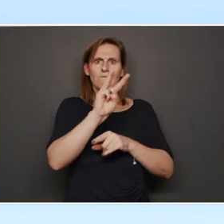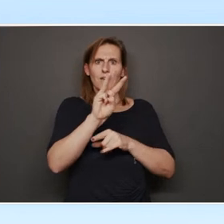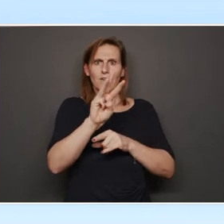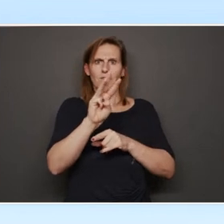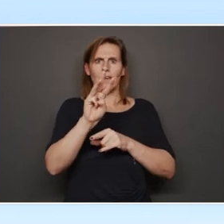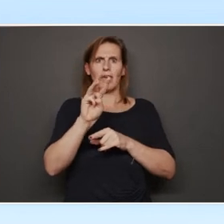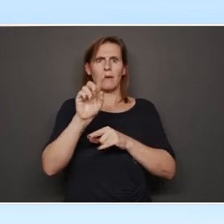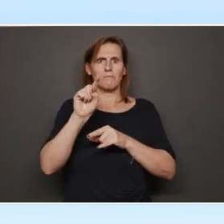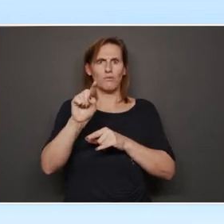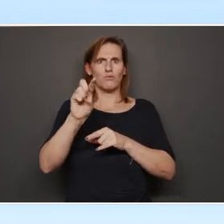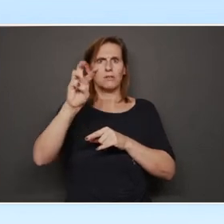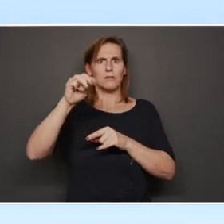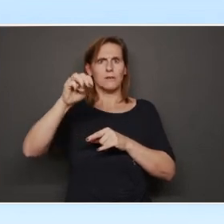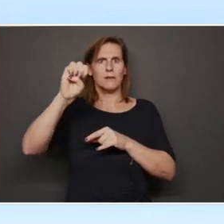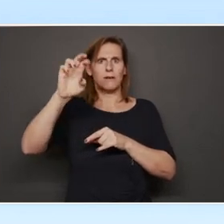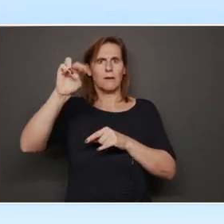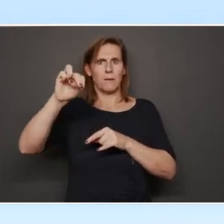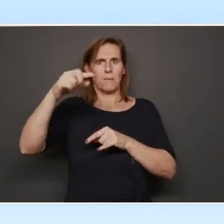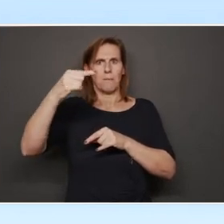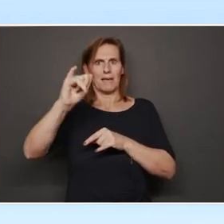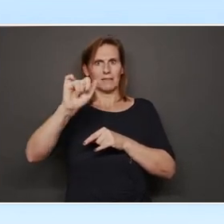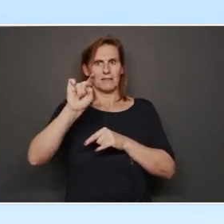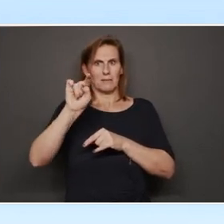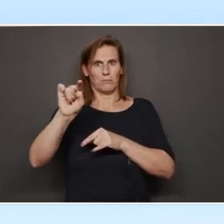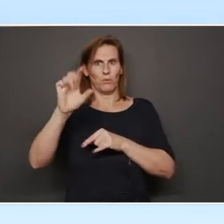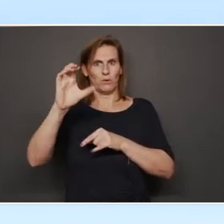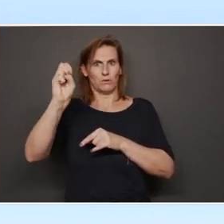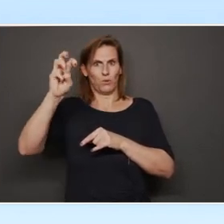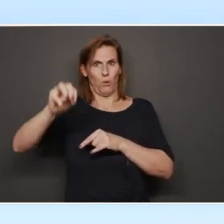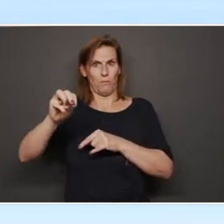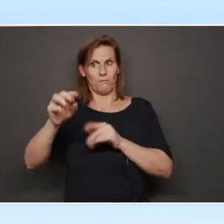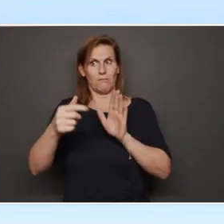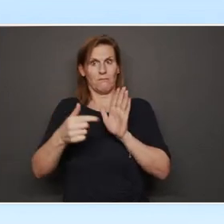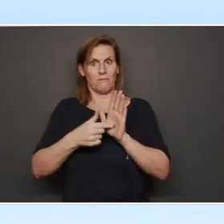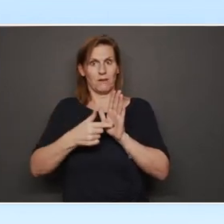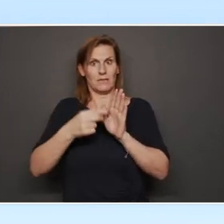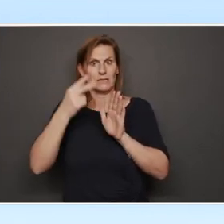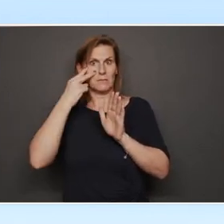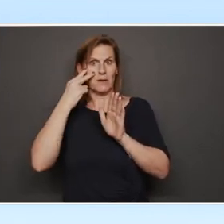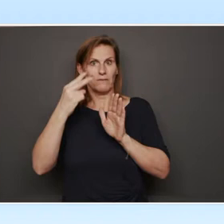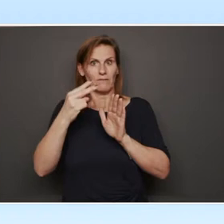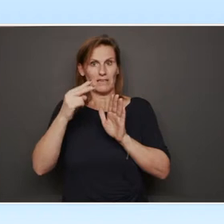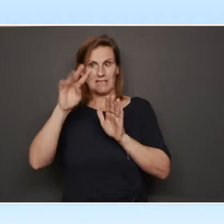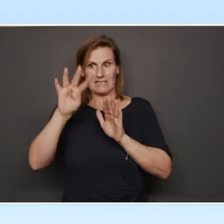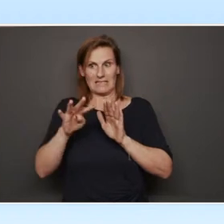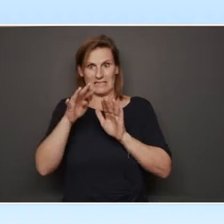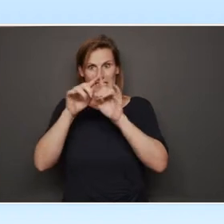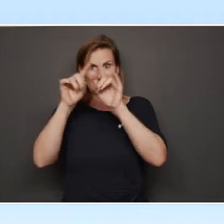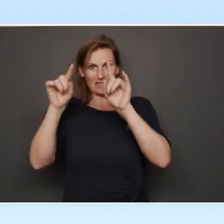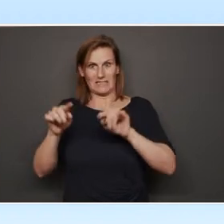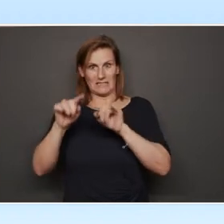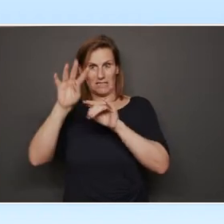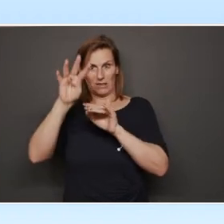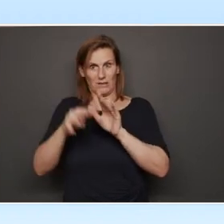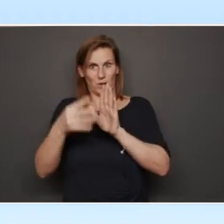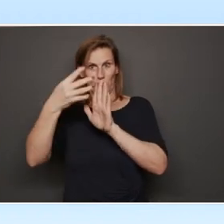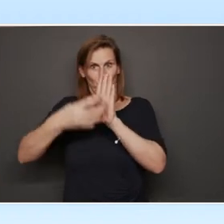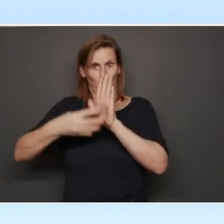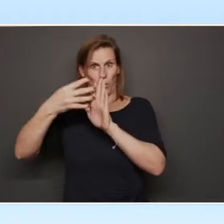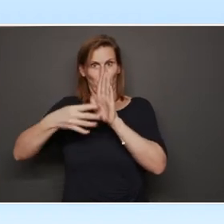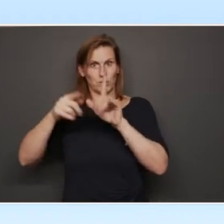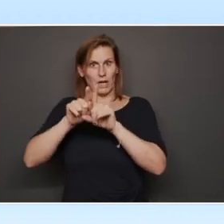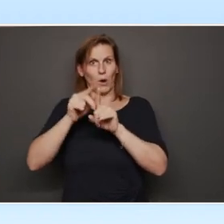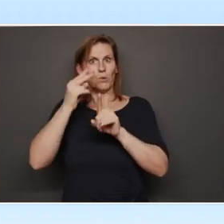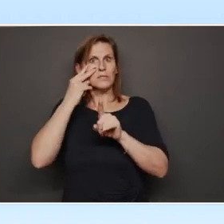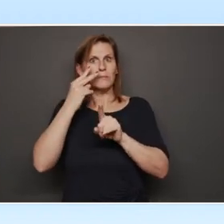www.menti.com und werden aufgefordert, einen Code einzugeben. Den Code sehen Sie ebenfalls auf der Folie. Das wäre die